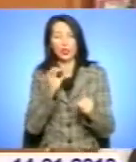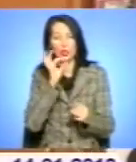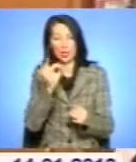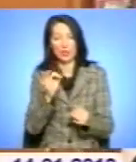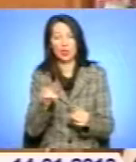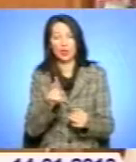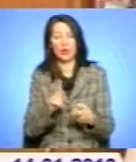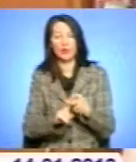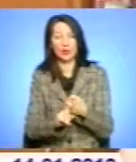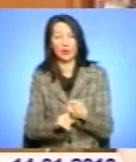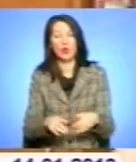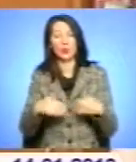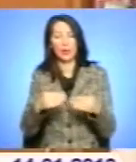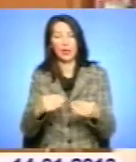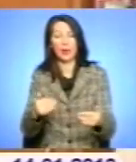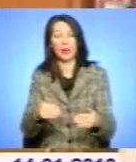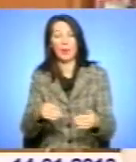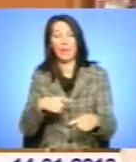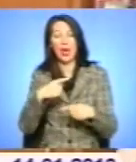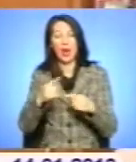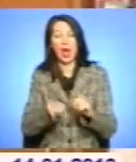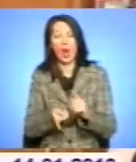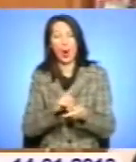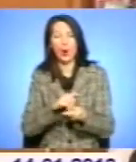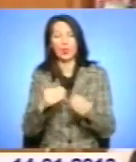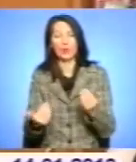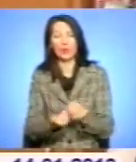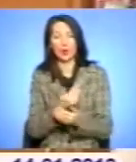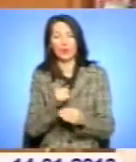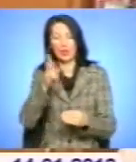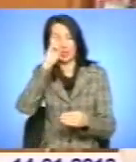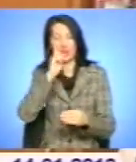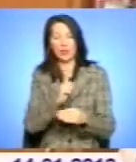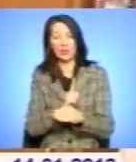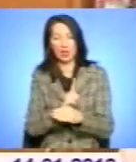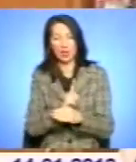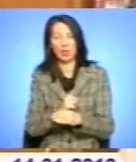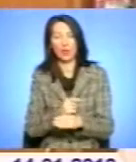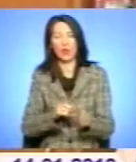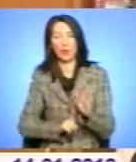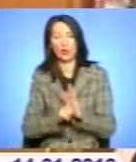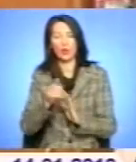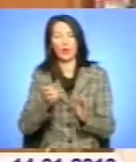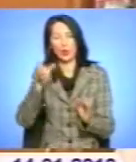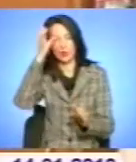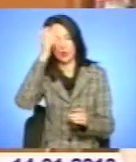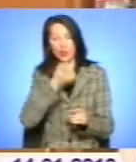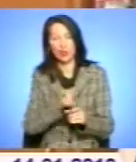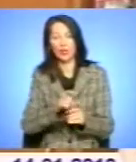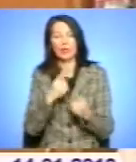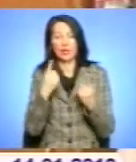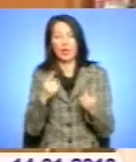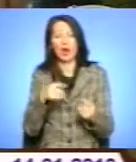зв'язку з поетапним переходом на новий державний стандарт початковій освіті дуже велика увага приділяється саме учням